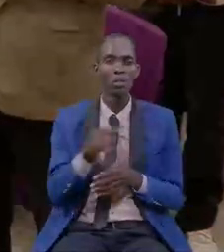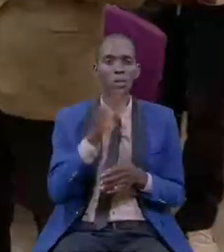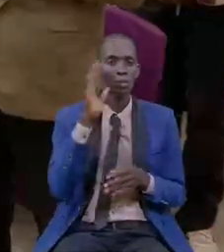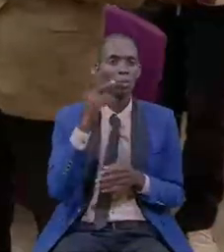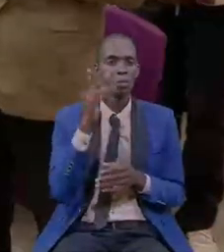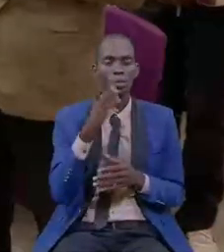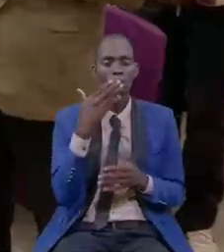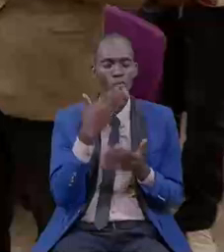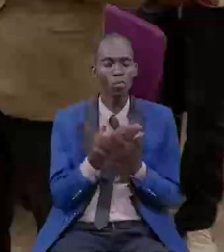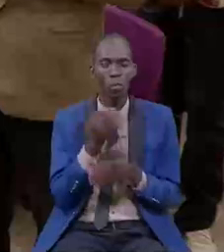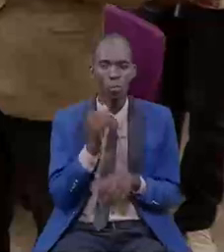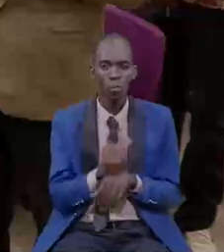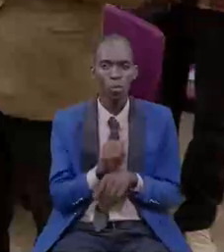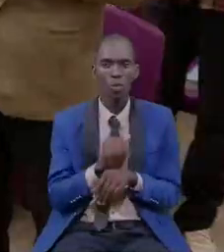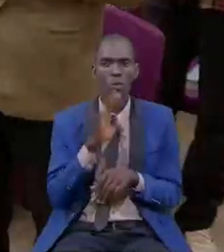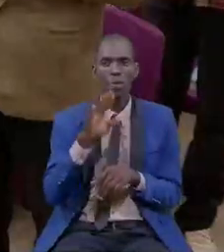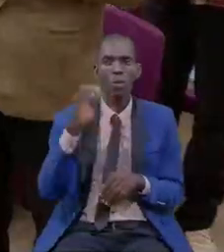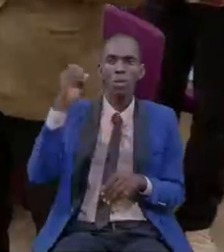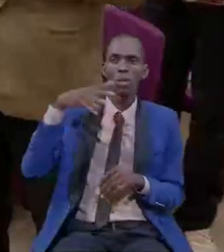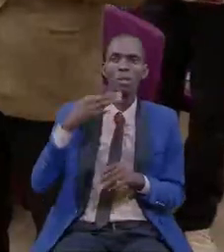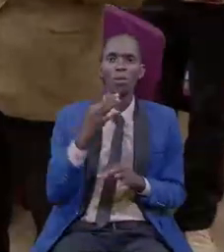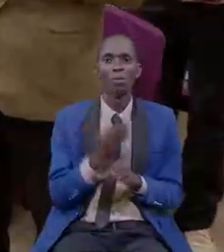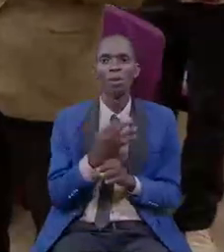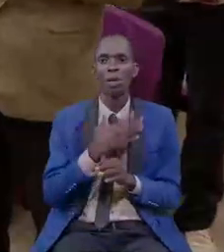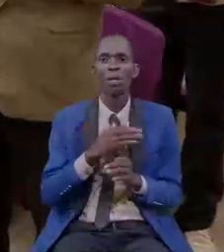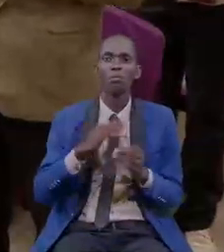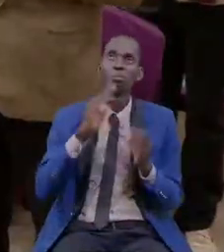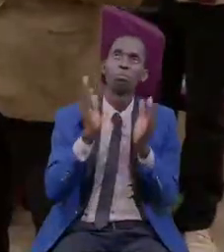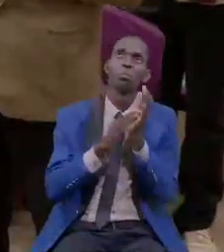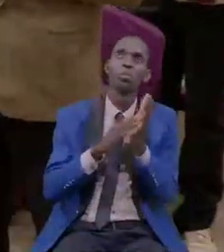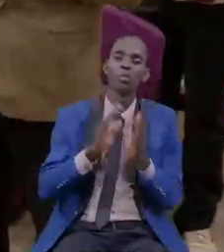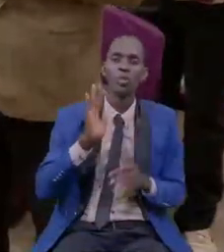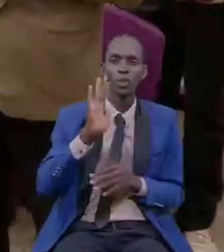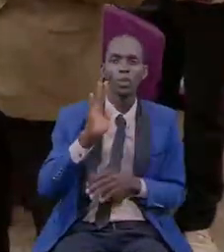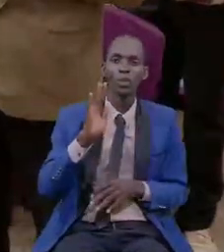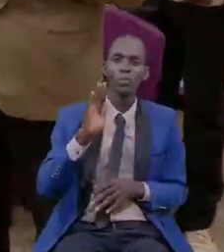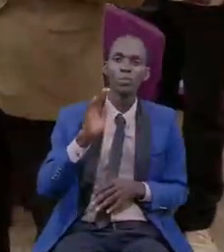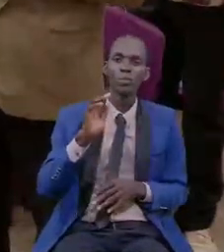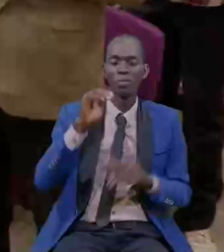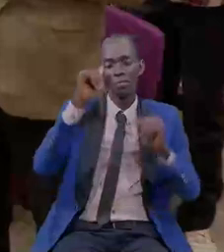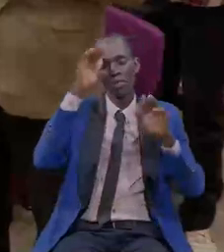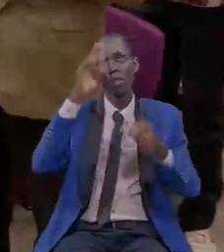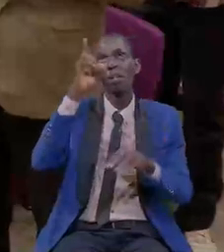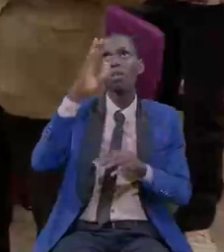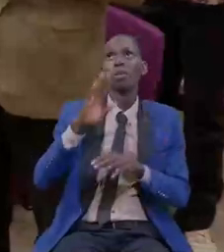voit qu'il la voit et qu'il glorifie votre Père qui est dans le